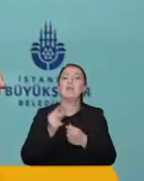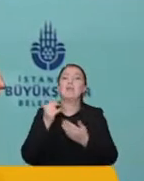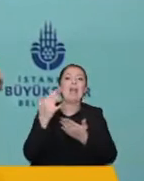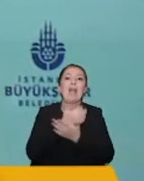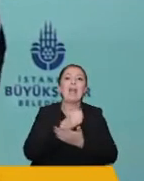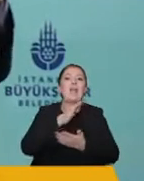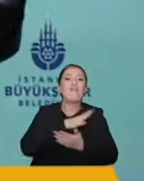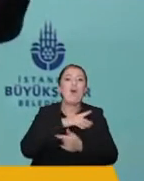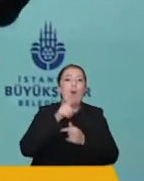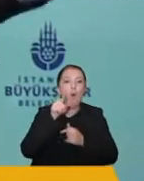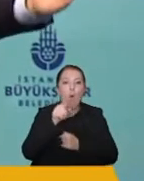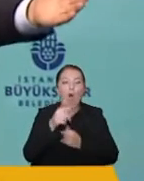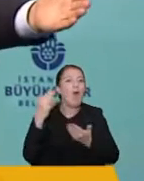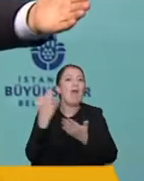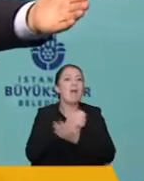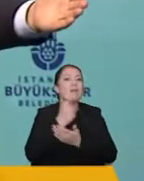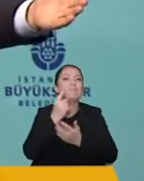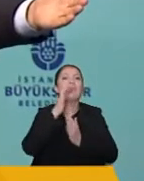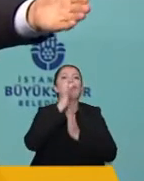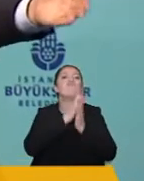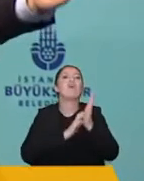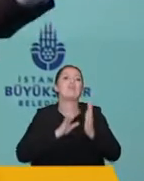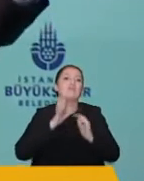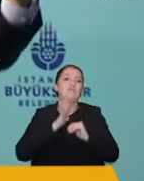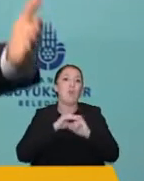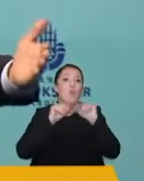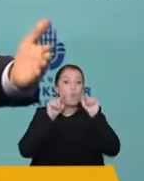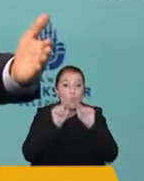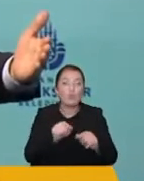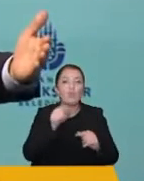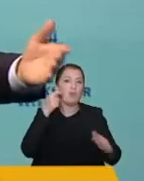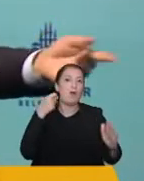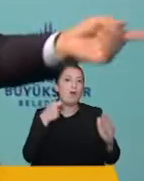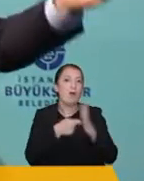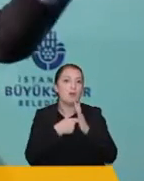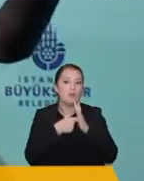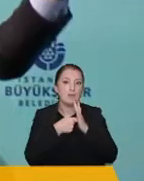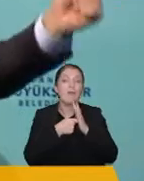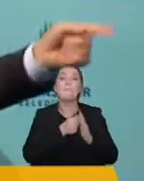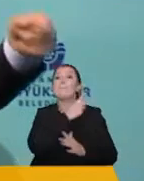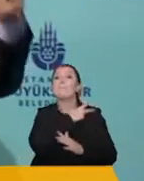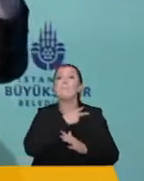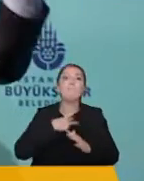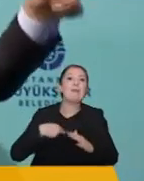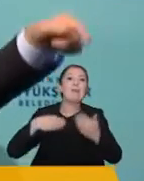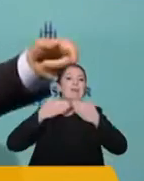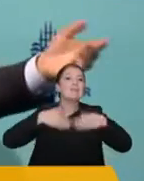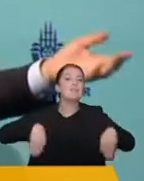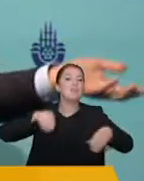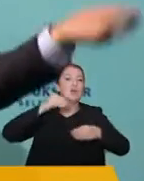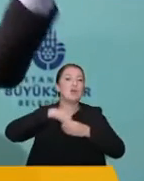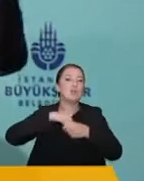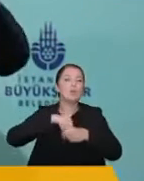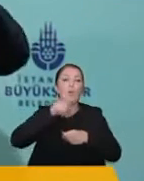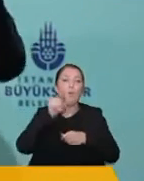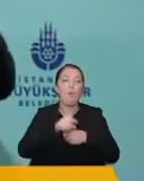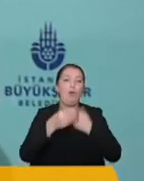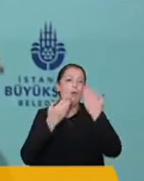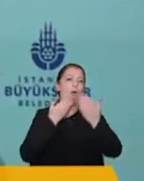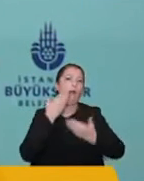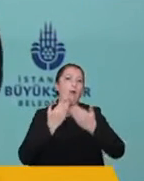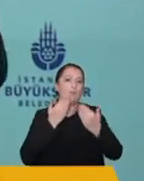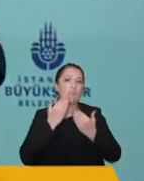var. O gelirin de bir vergisi var. Bunun da adı belediye sınırları içerisindeki bu